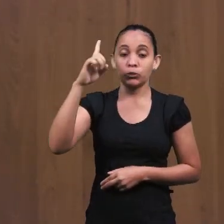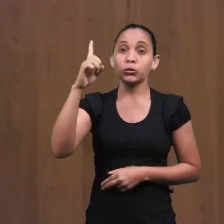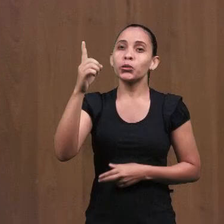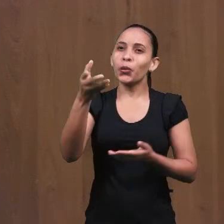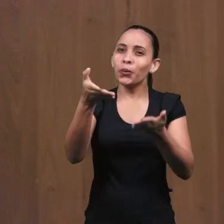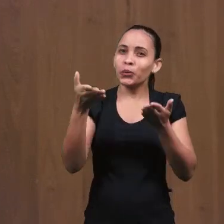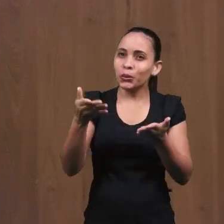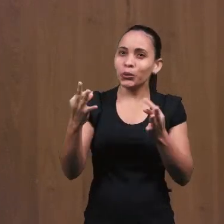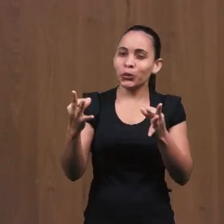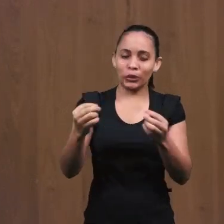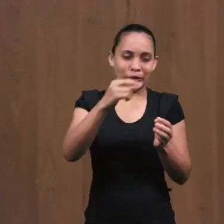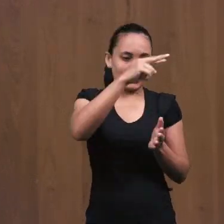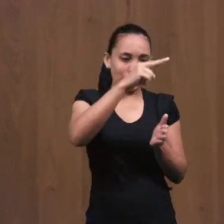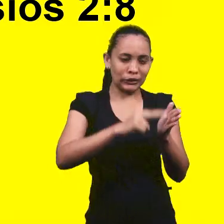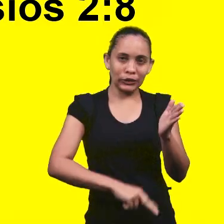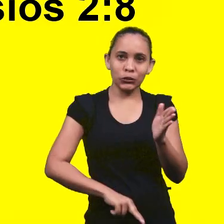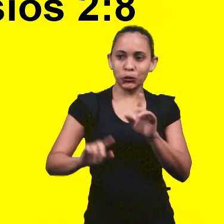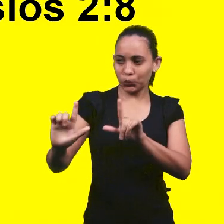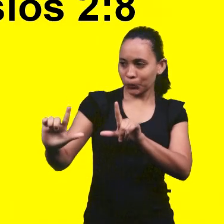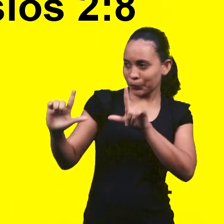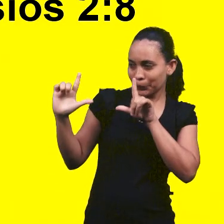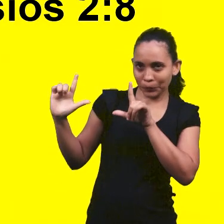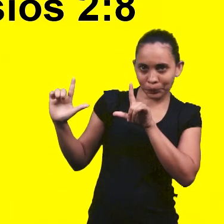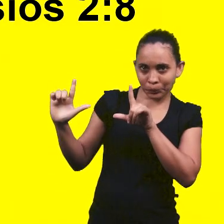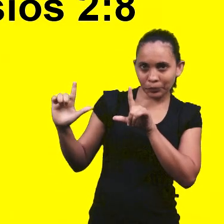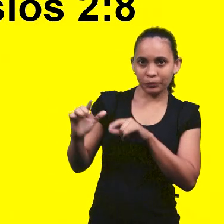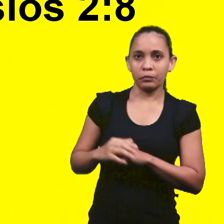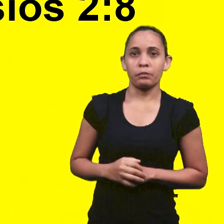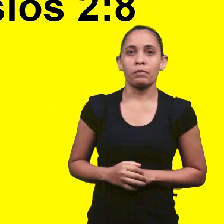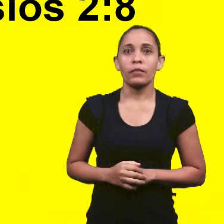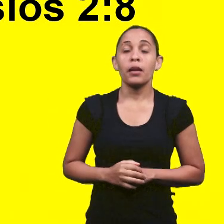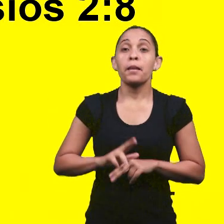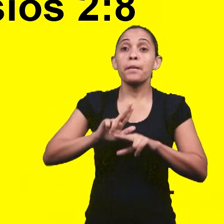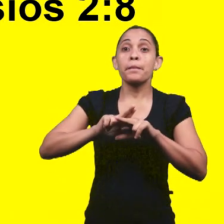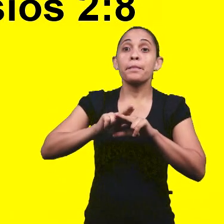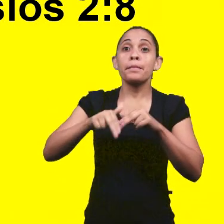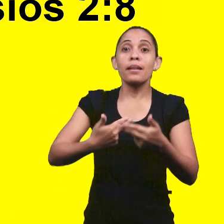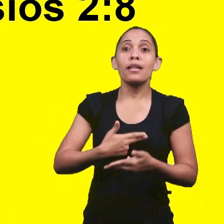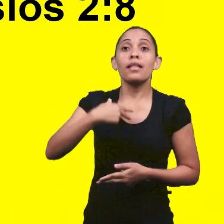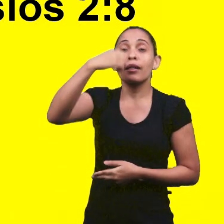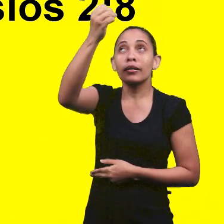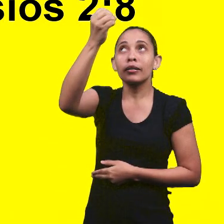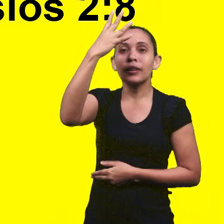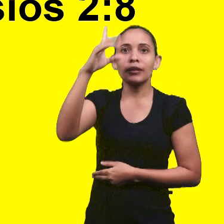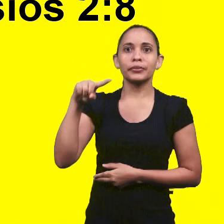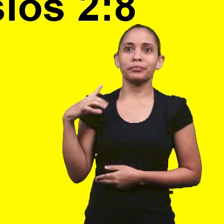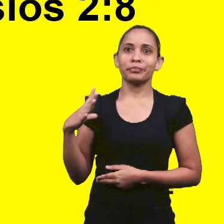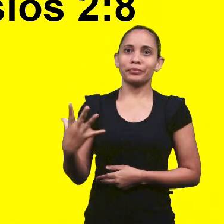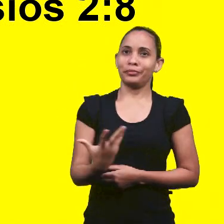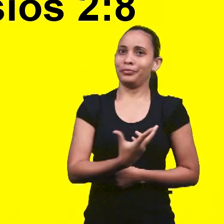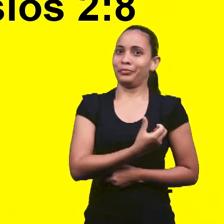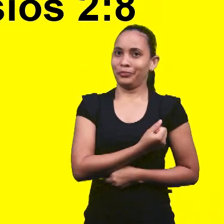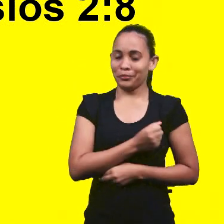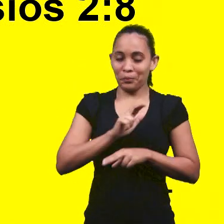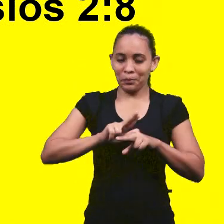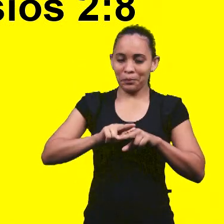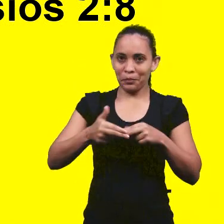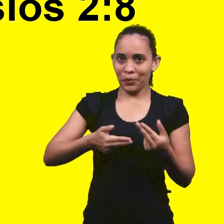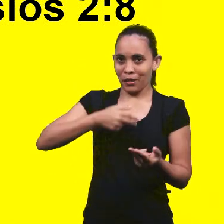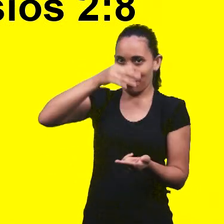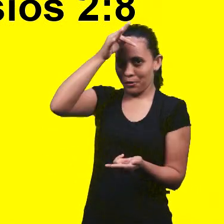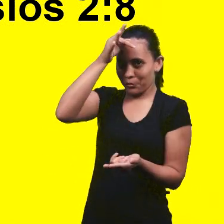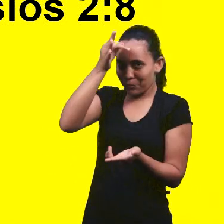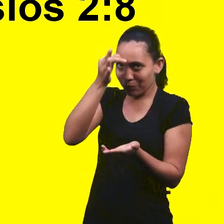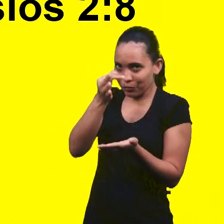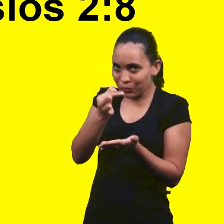J'invite à ce que tous lisent avec moi le verset projeté ici, Éphésiens 2:8. Car par la grâce vous êtes sauvés par le moyen de la